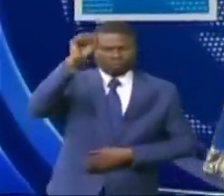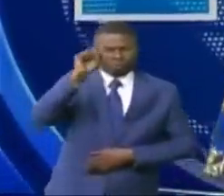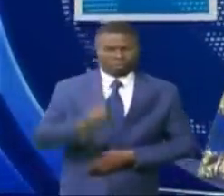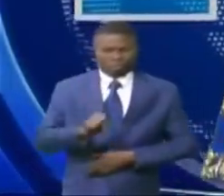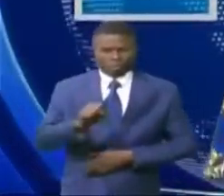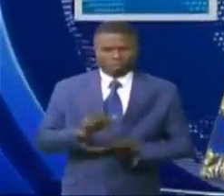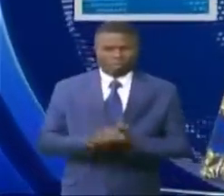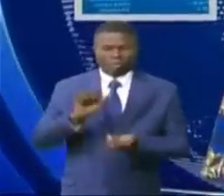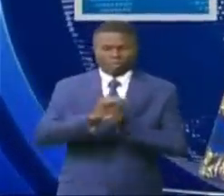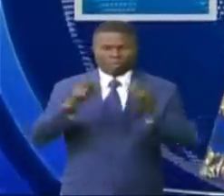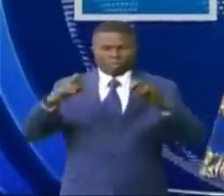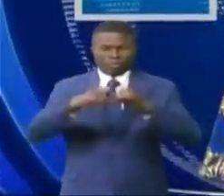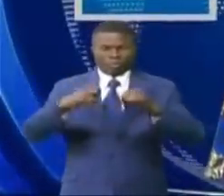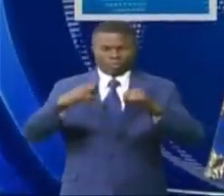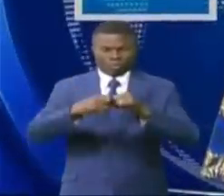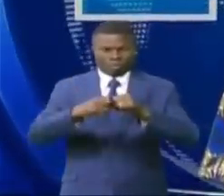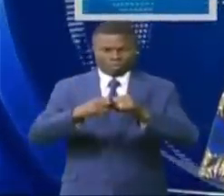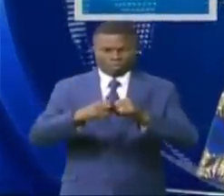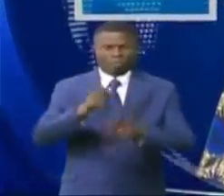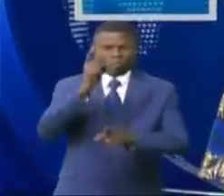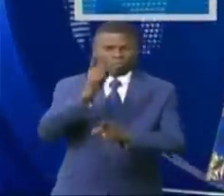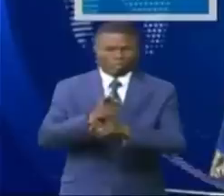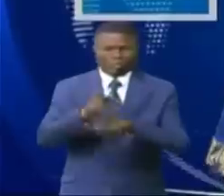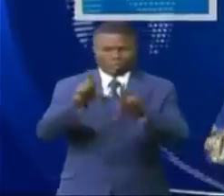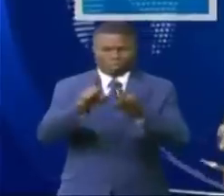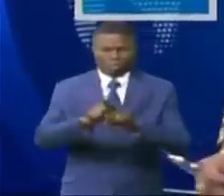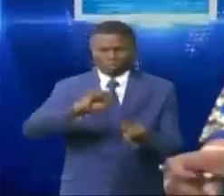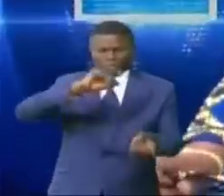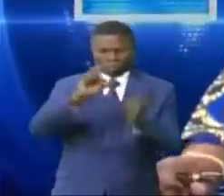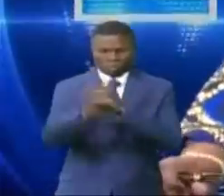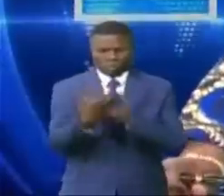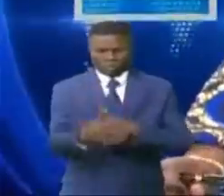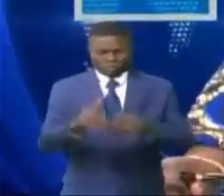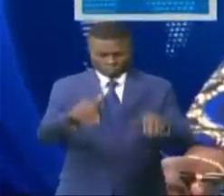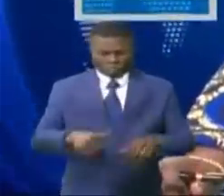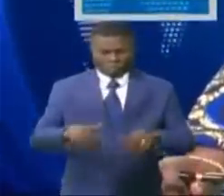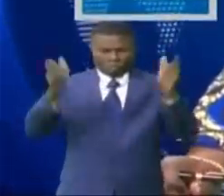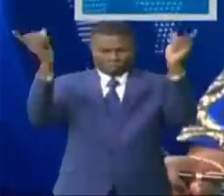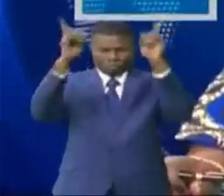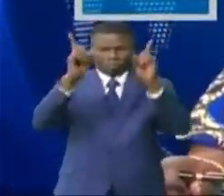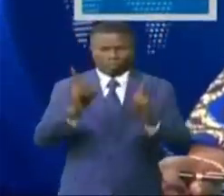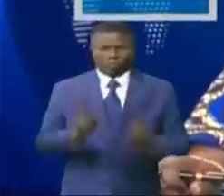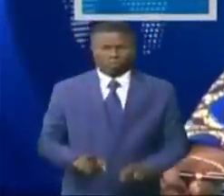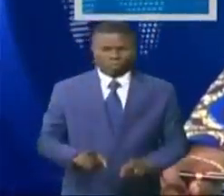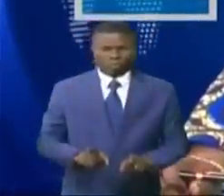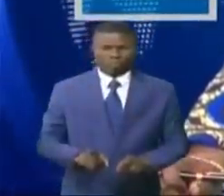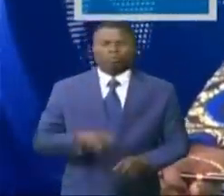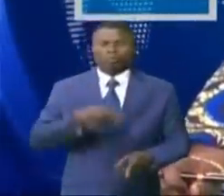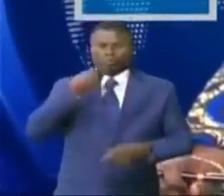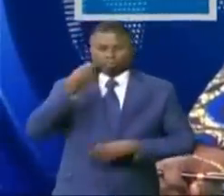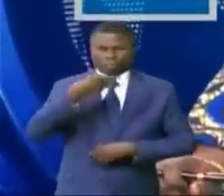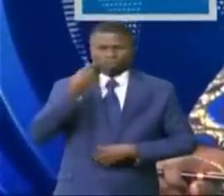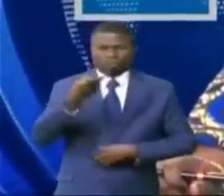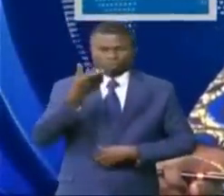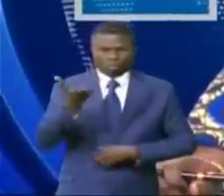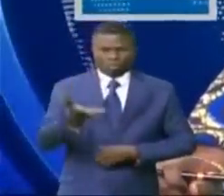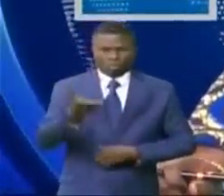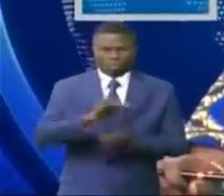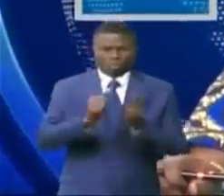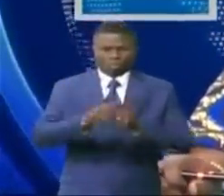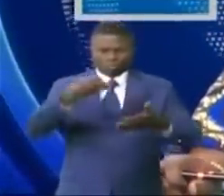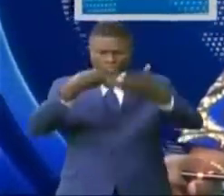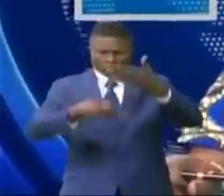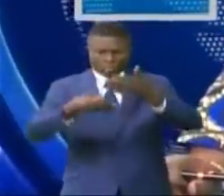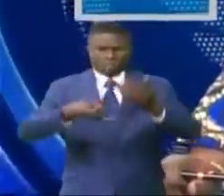transition énergétique juste et la transformation agricole en Afrique se discutent. À cette 7e